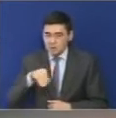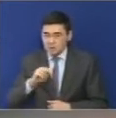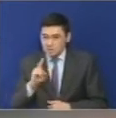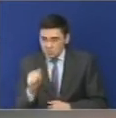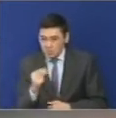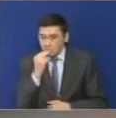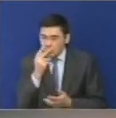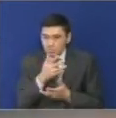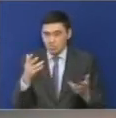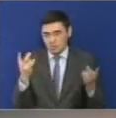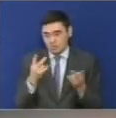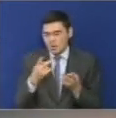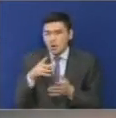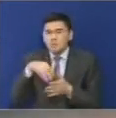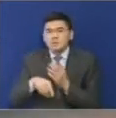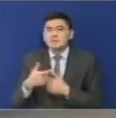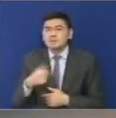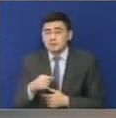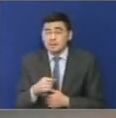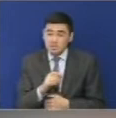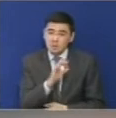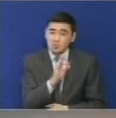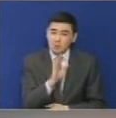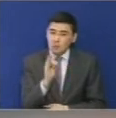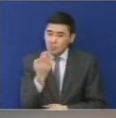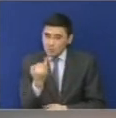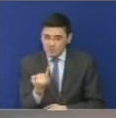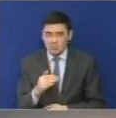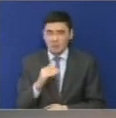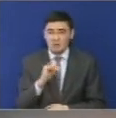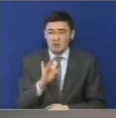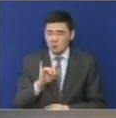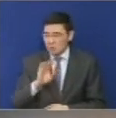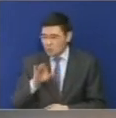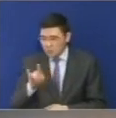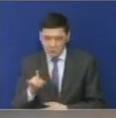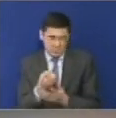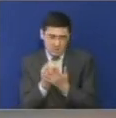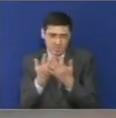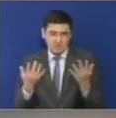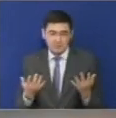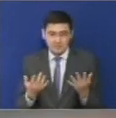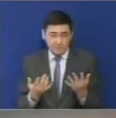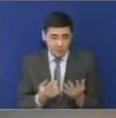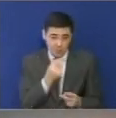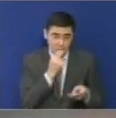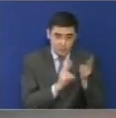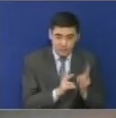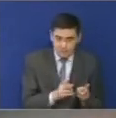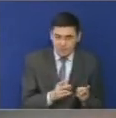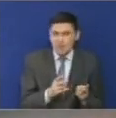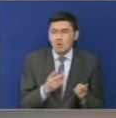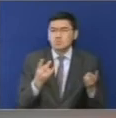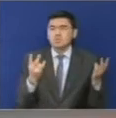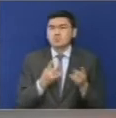жемістер, шөп шалам, ет және бұршақ тұқымдастар. Үйде тәттілер әзірлеген кезде ағынның орнына тұтас дәнді дақылды ұнды,